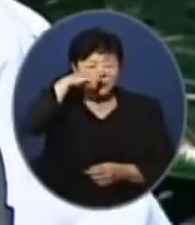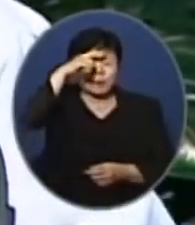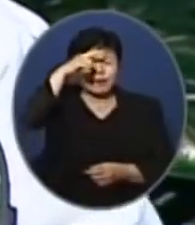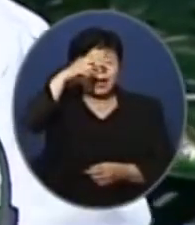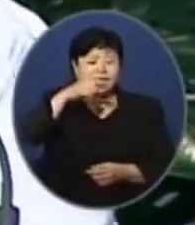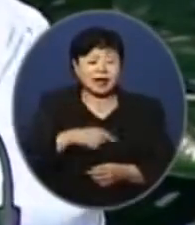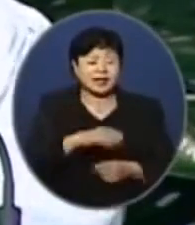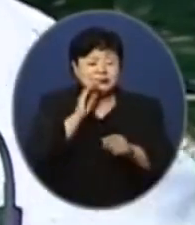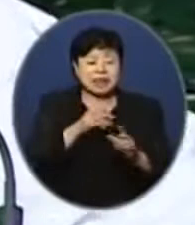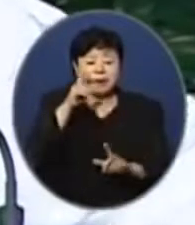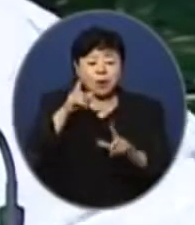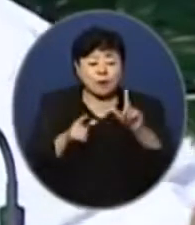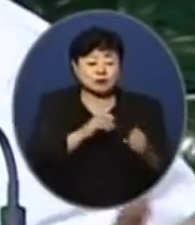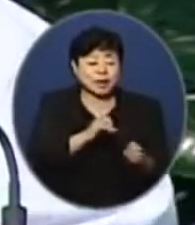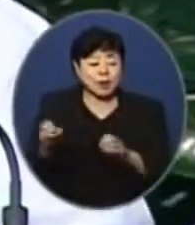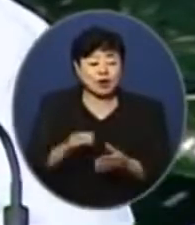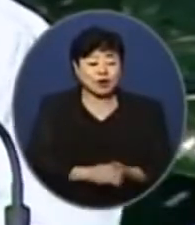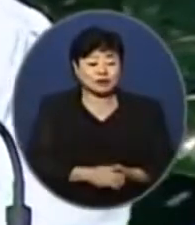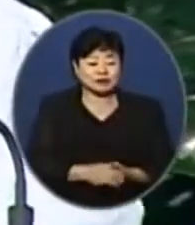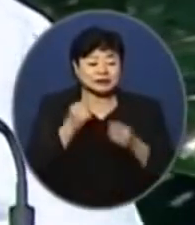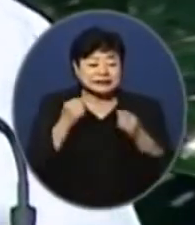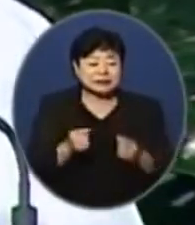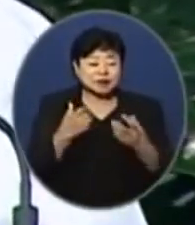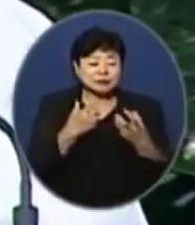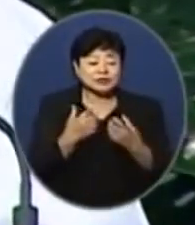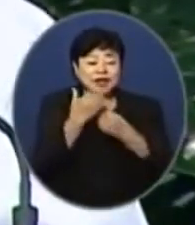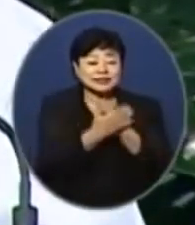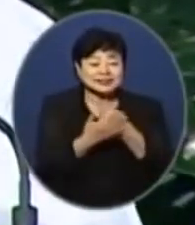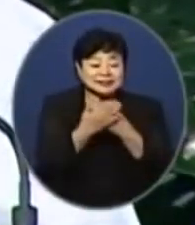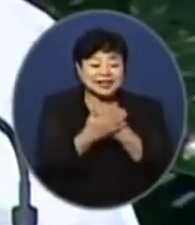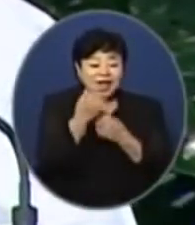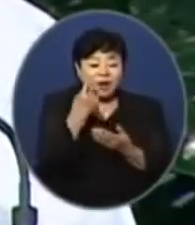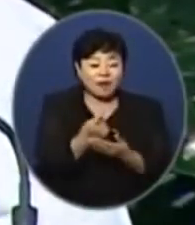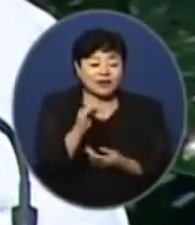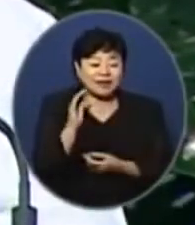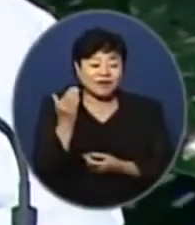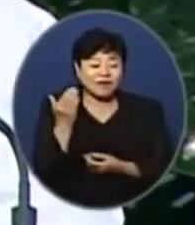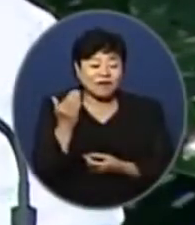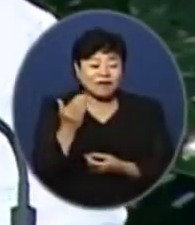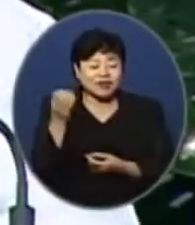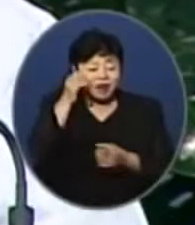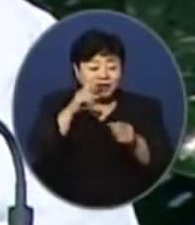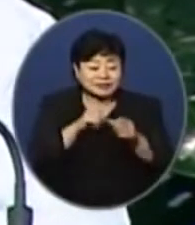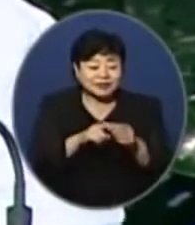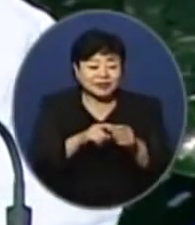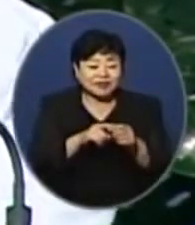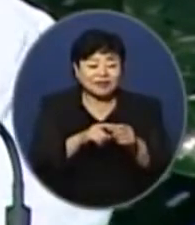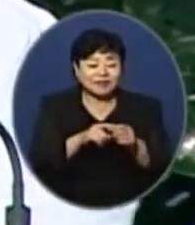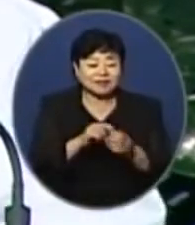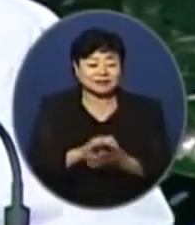우리의 잘못된 모든 모습도 다 제거되어지고 우리 삶 가운데 풍성한 은혜로 은혜가 임함으로 말미암아 영적으로